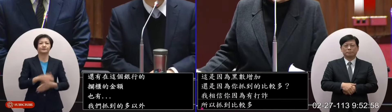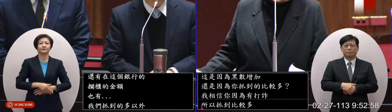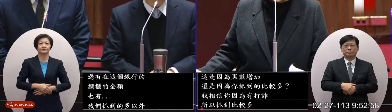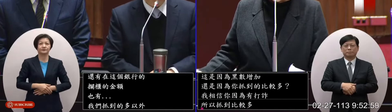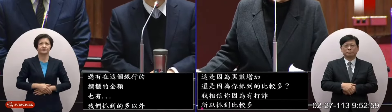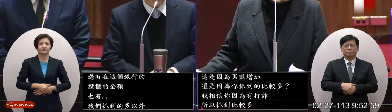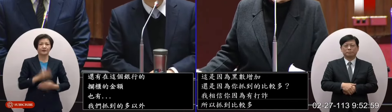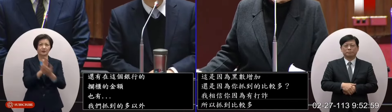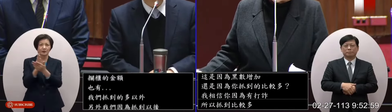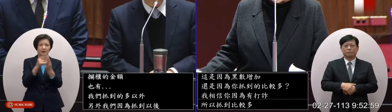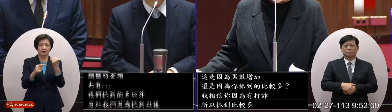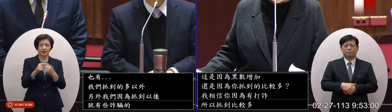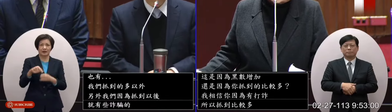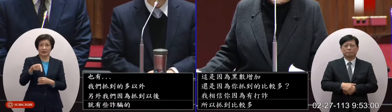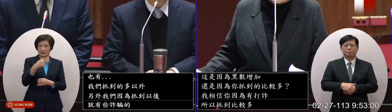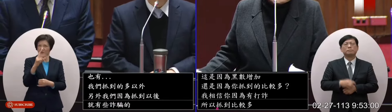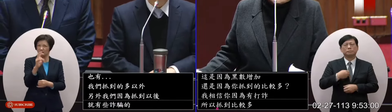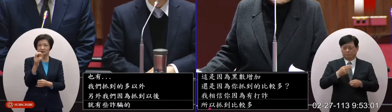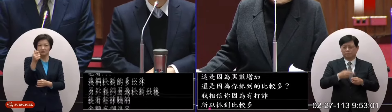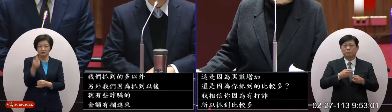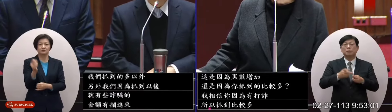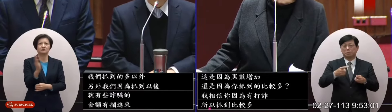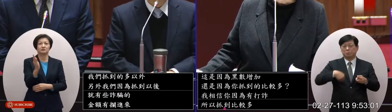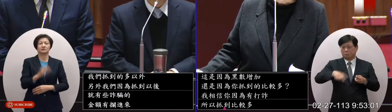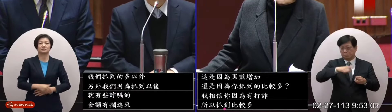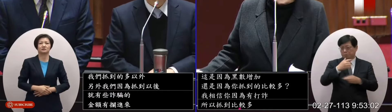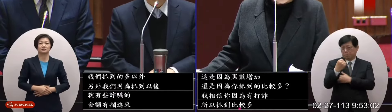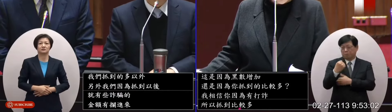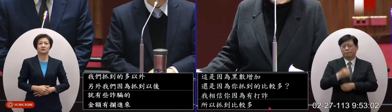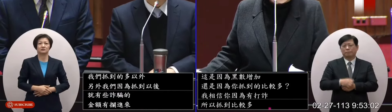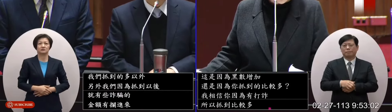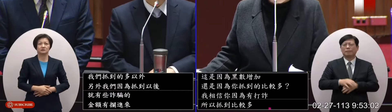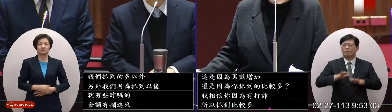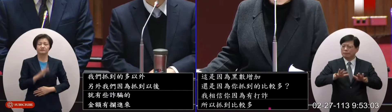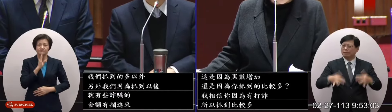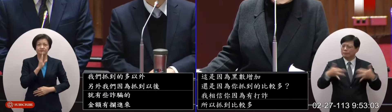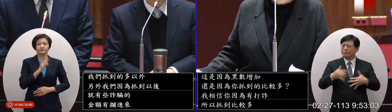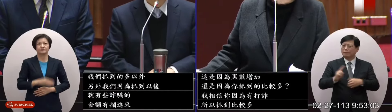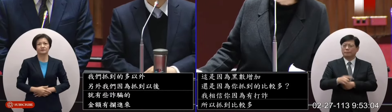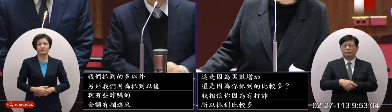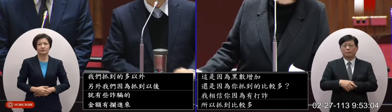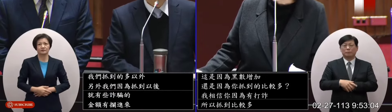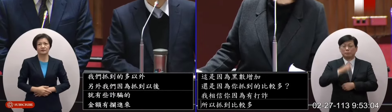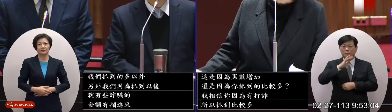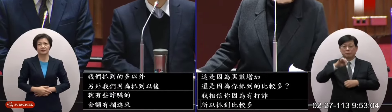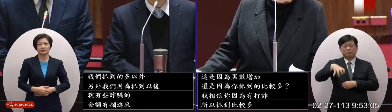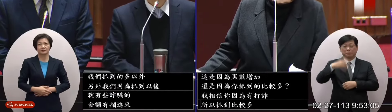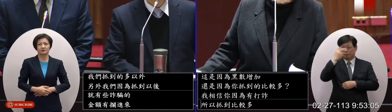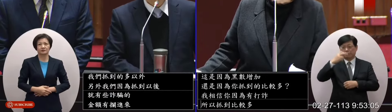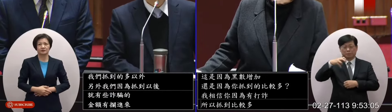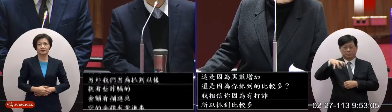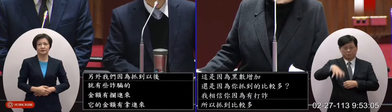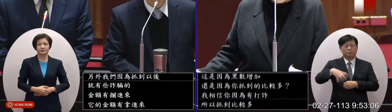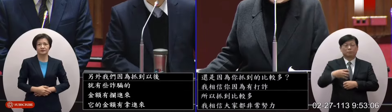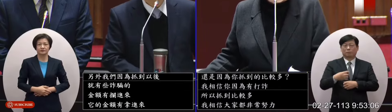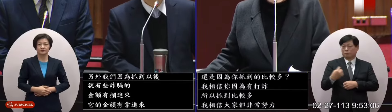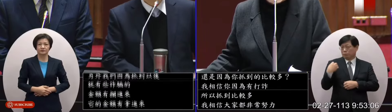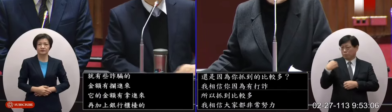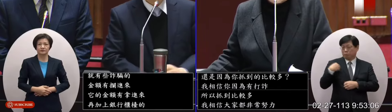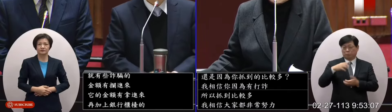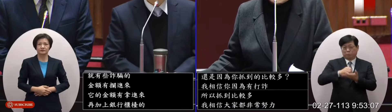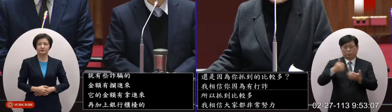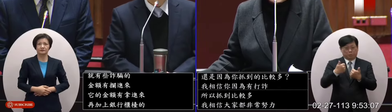概有120几亿了。 我相信呢，大家都非常努力啊。但是现在的问题是，你看看地检署哦，这个昨天我们开过记